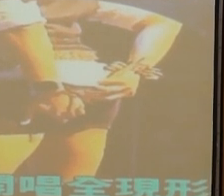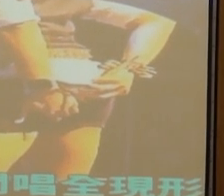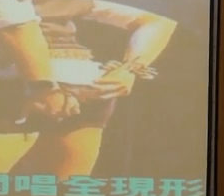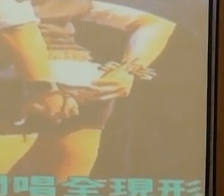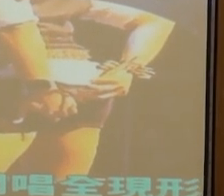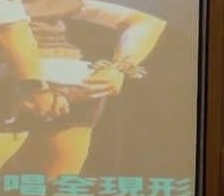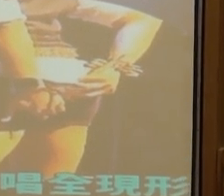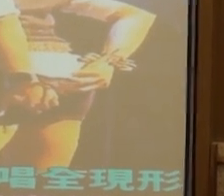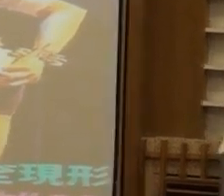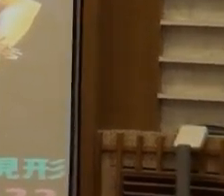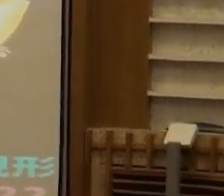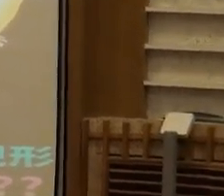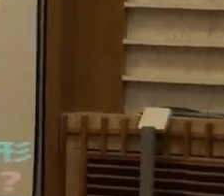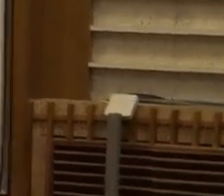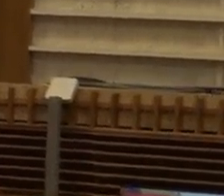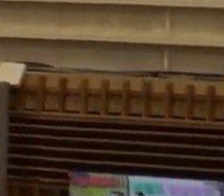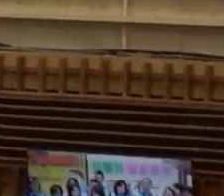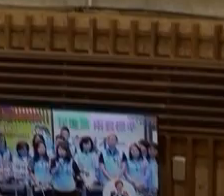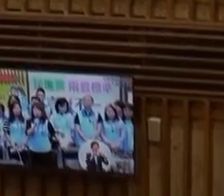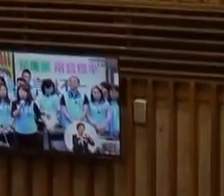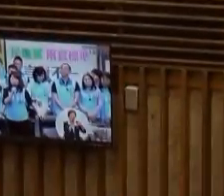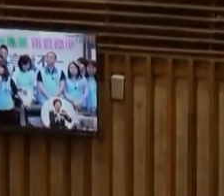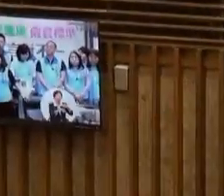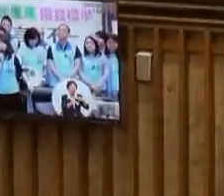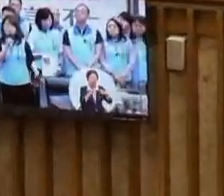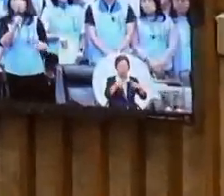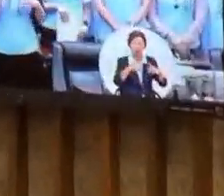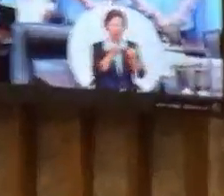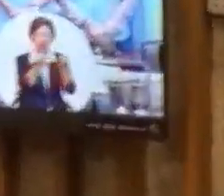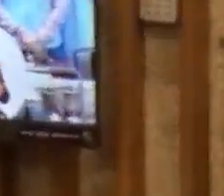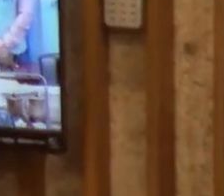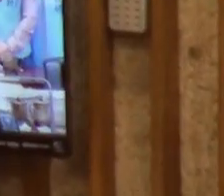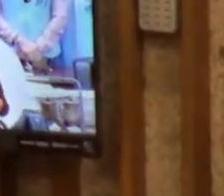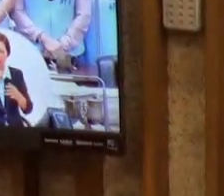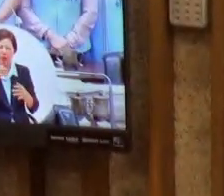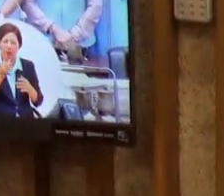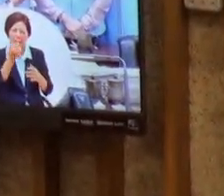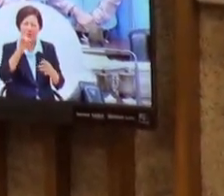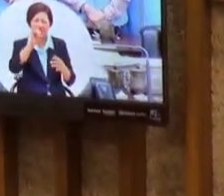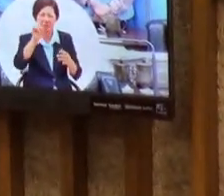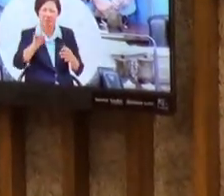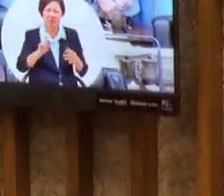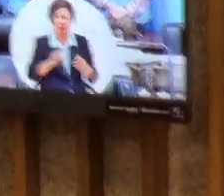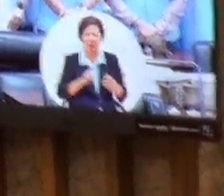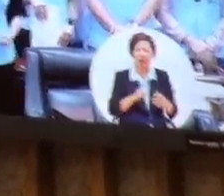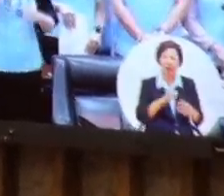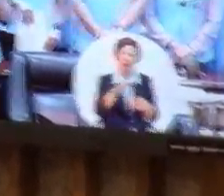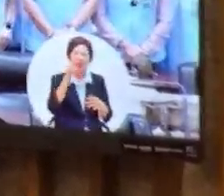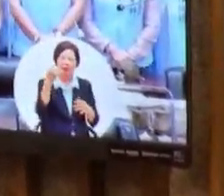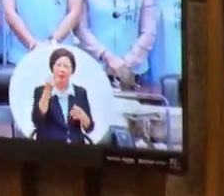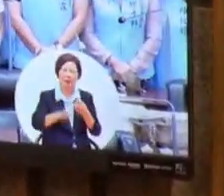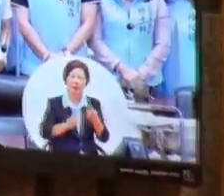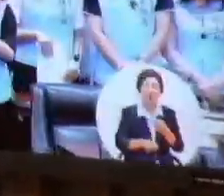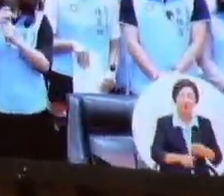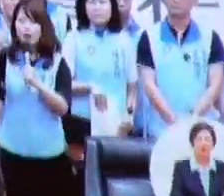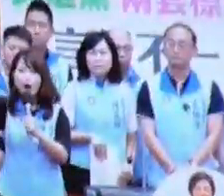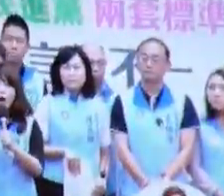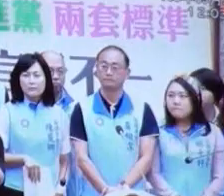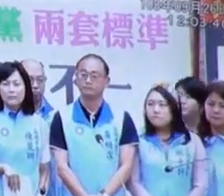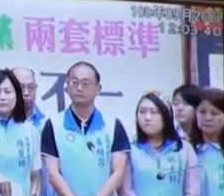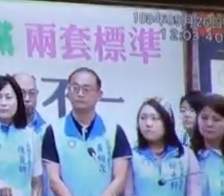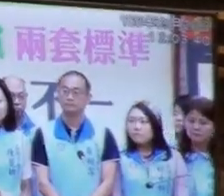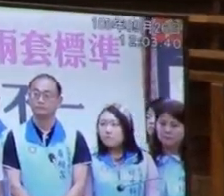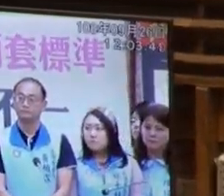雄、侮辱高雄的女性，我们觉得不行。我们还听到什么，他在上面讲说韩国瑜的